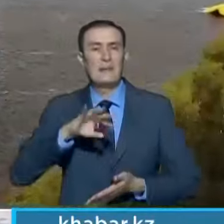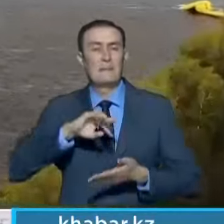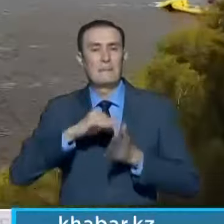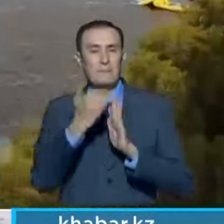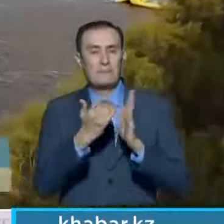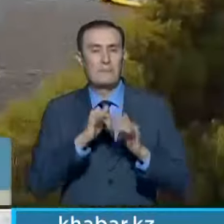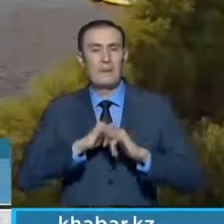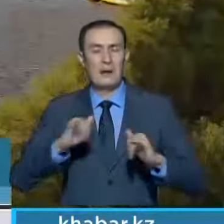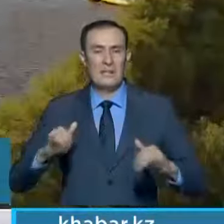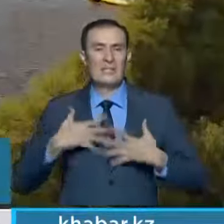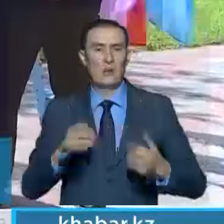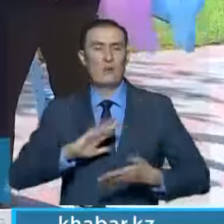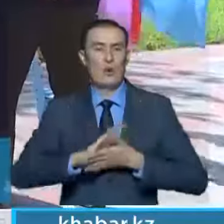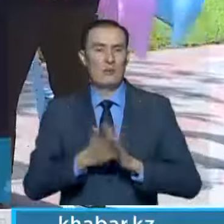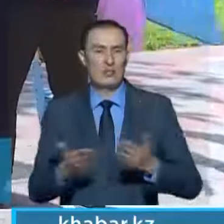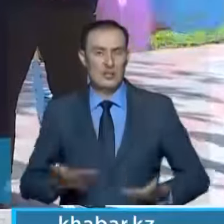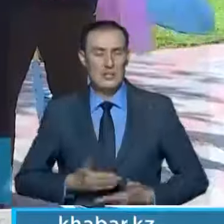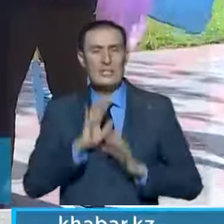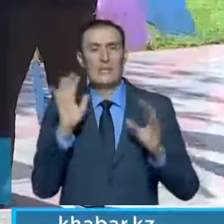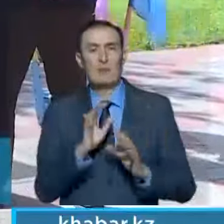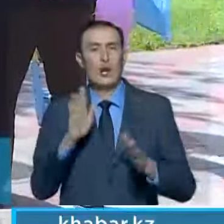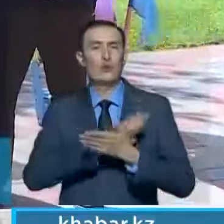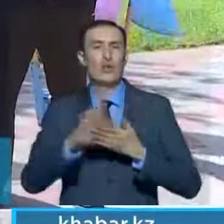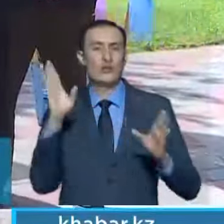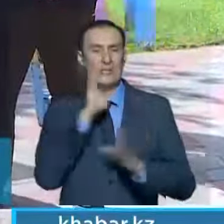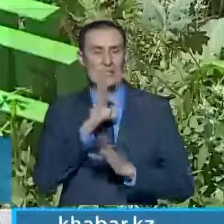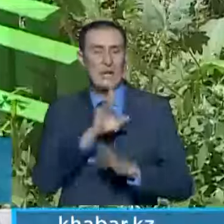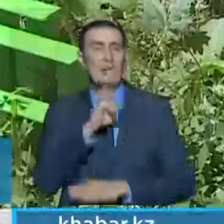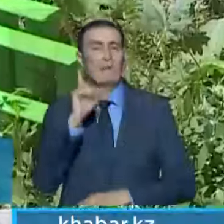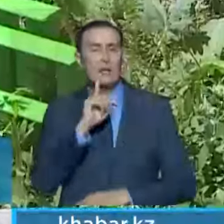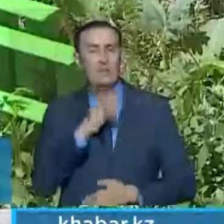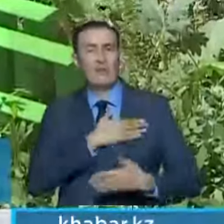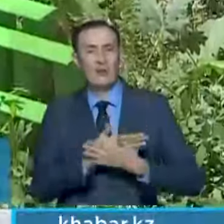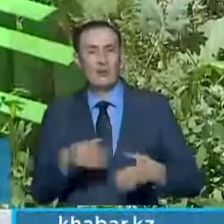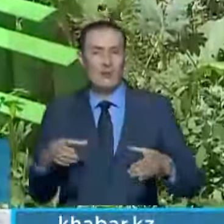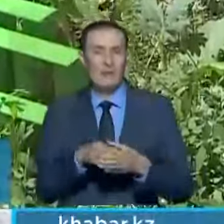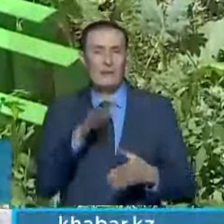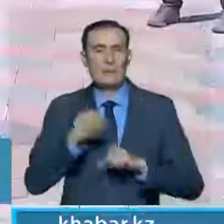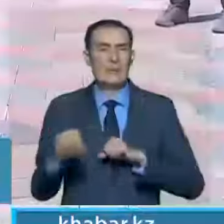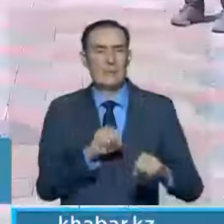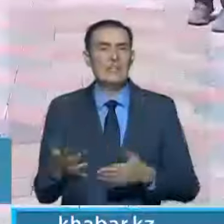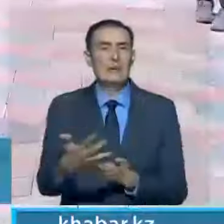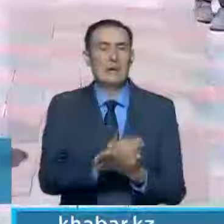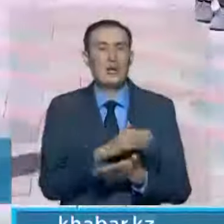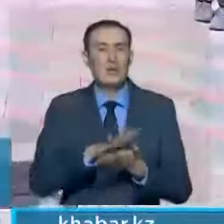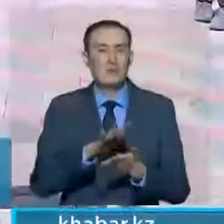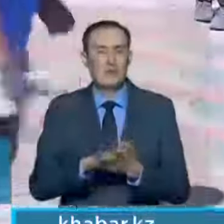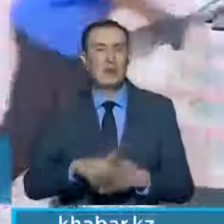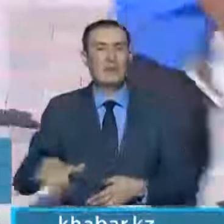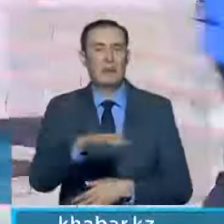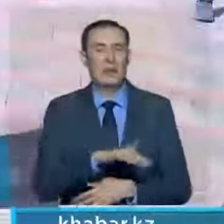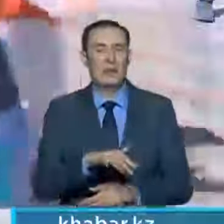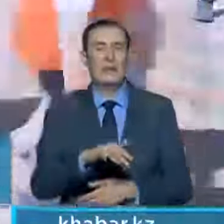Это пропаганда здорового образа жизни и забота об окружающей среде. Молодежь и волонтеры в ходе забега собрали мусор на поляне Аблайханы